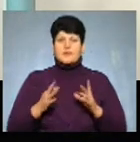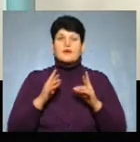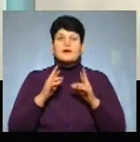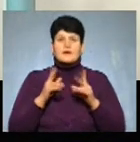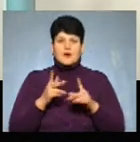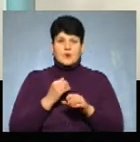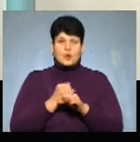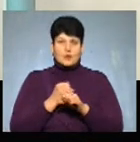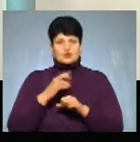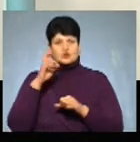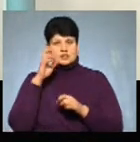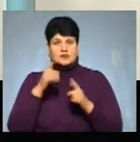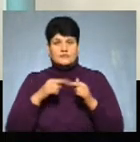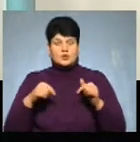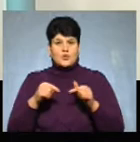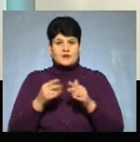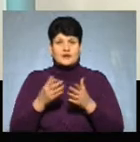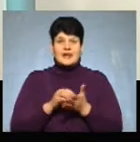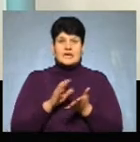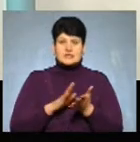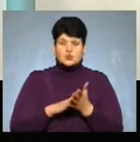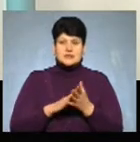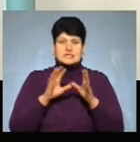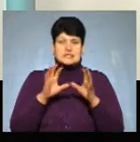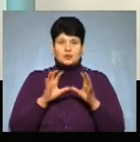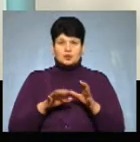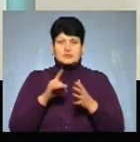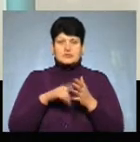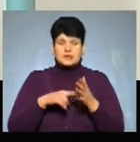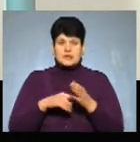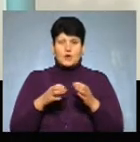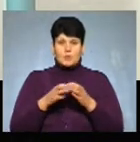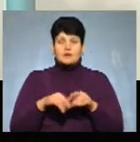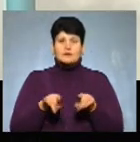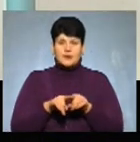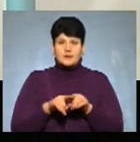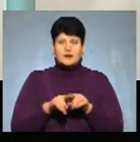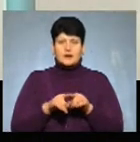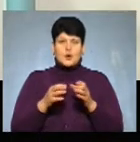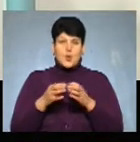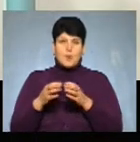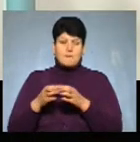спростить як роботу як державним органам, які реєструють статути релігійних громад, так і самим громадам